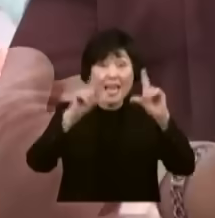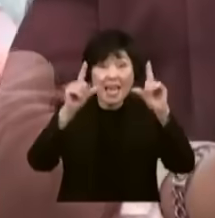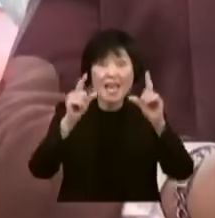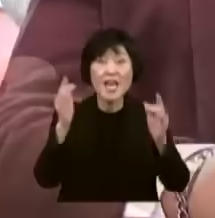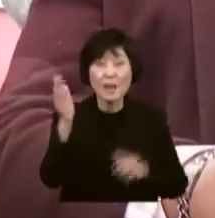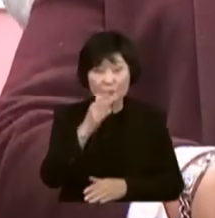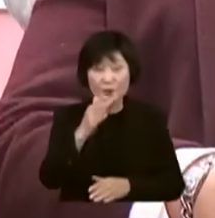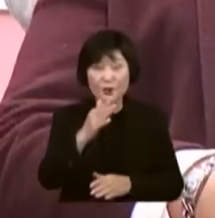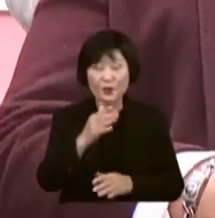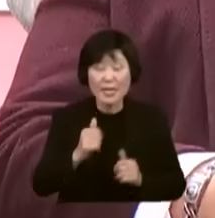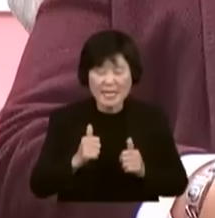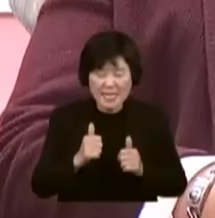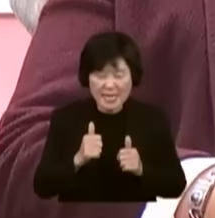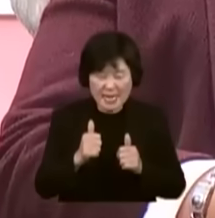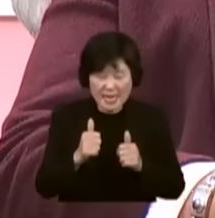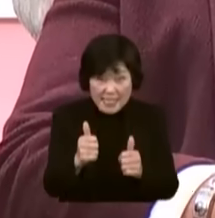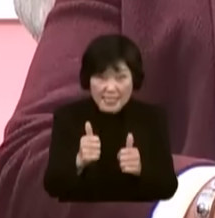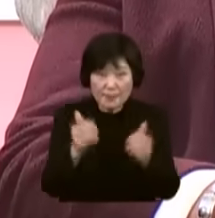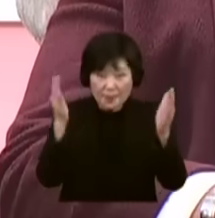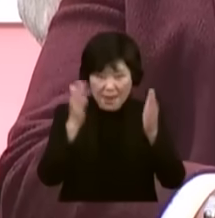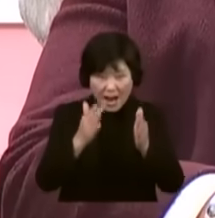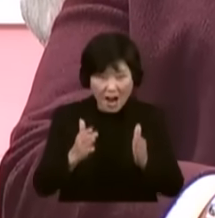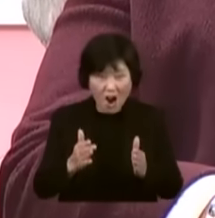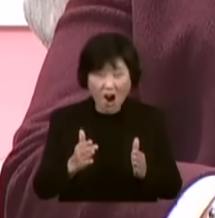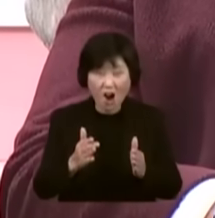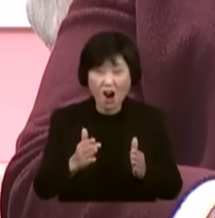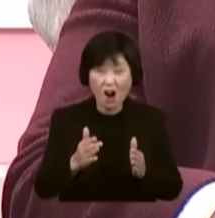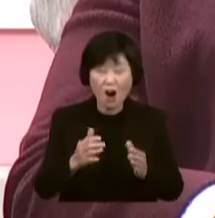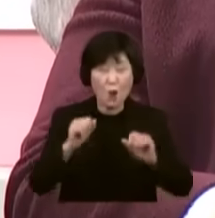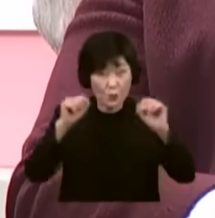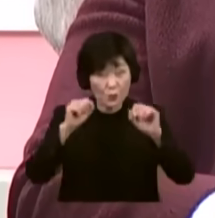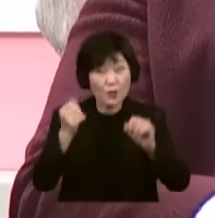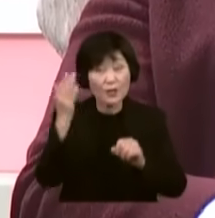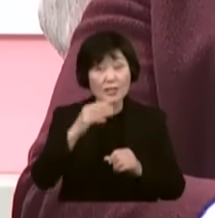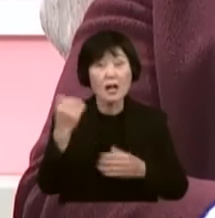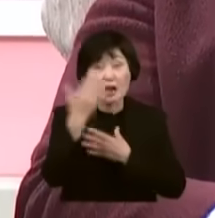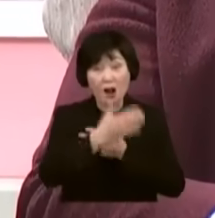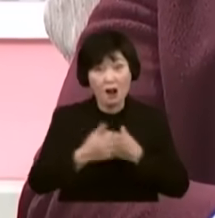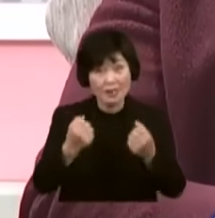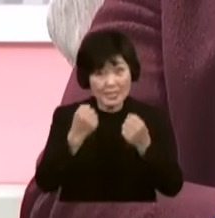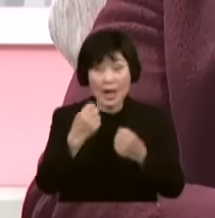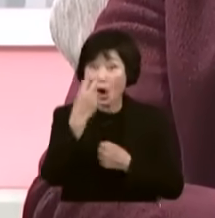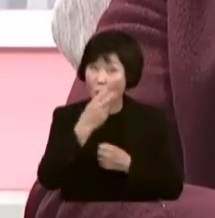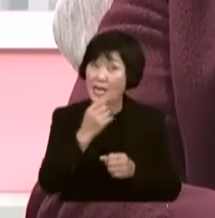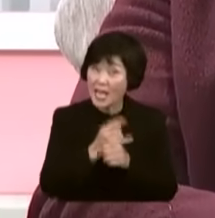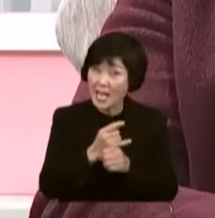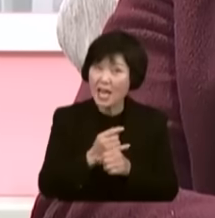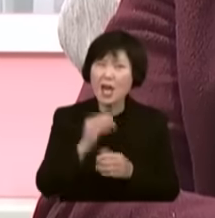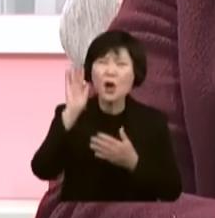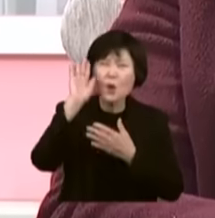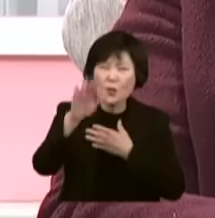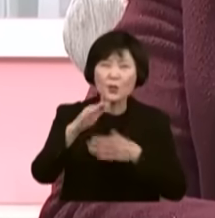본격적으로 다이어트 성공해서 건강 관리하자. 약속. 나중에 손주들 데리고